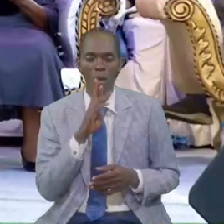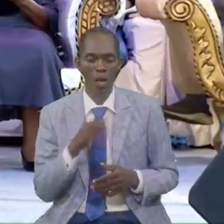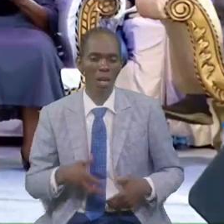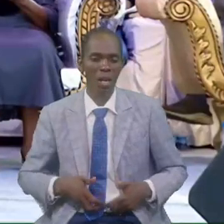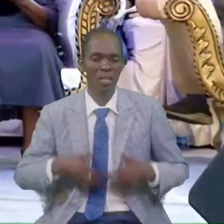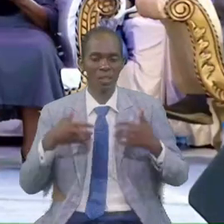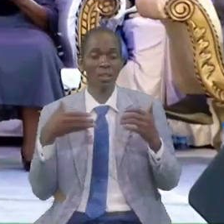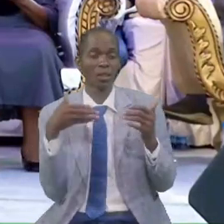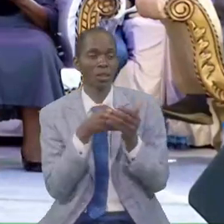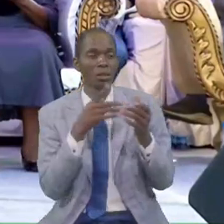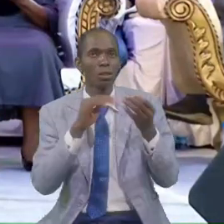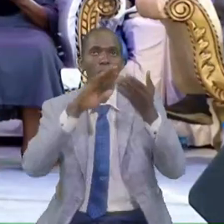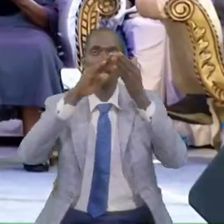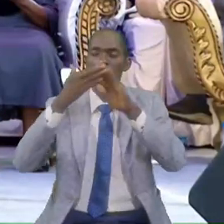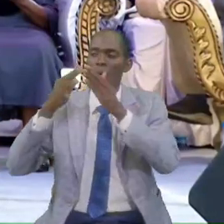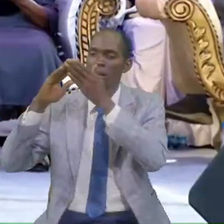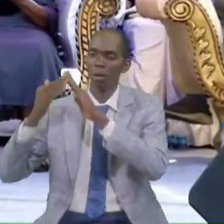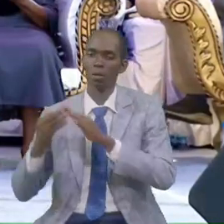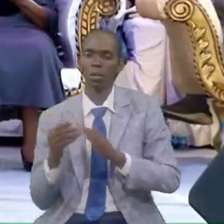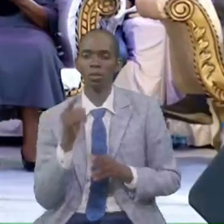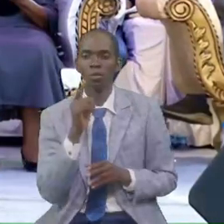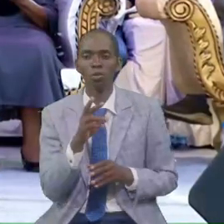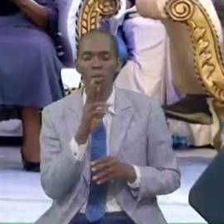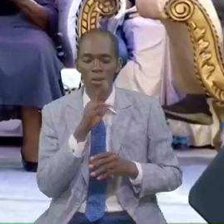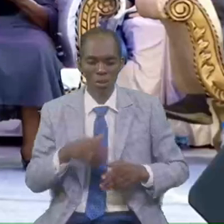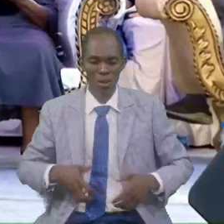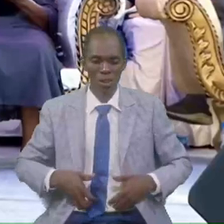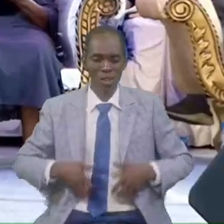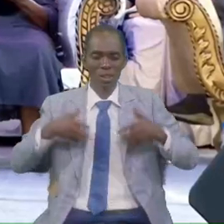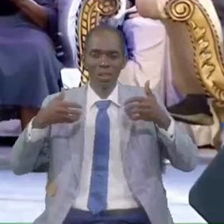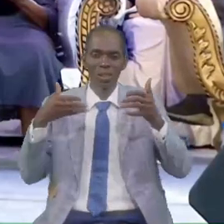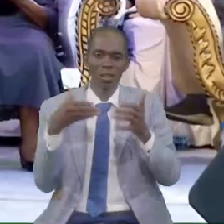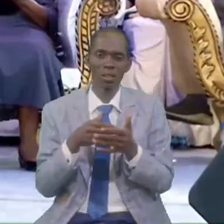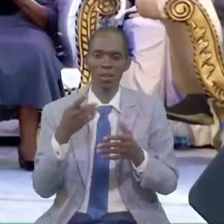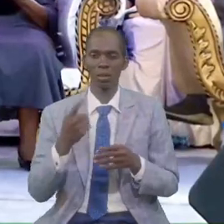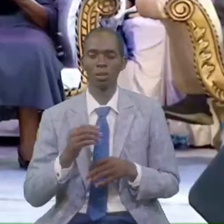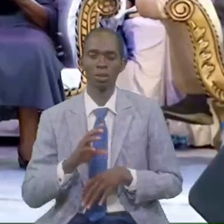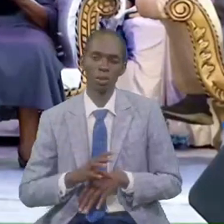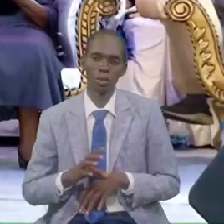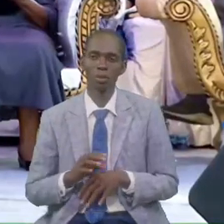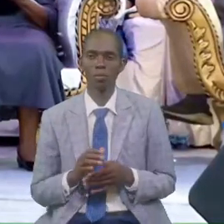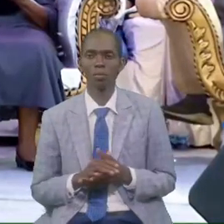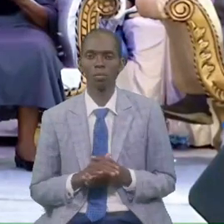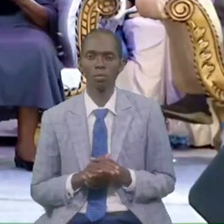Ils sont en colère contre la communauté. Ils sont en colère contre l'Église.